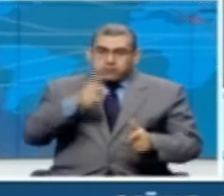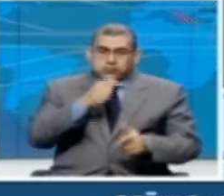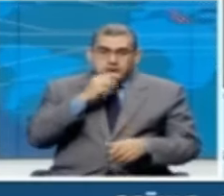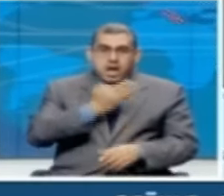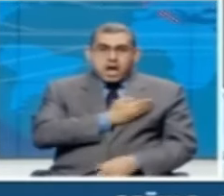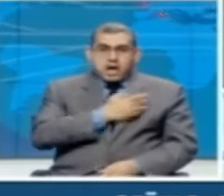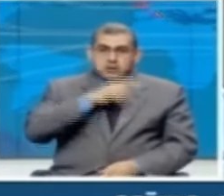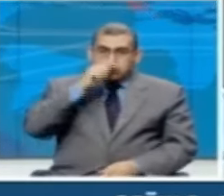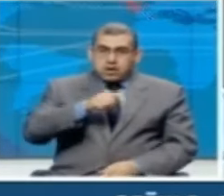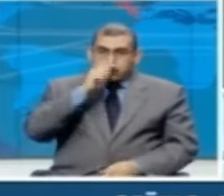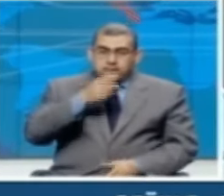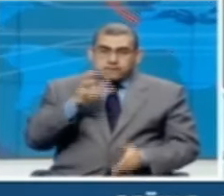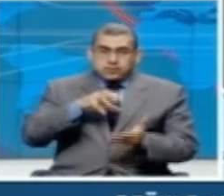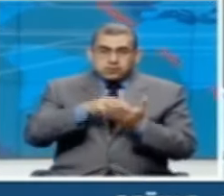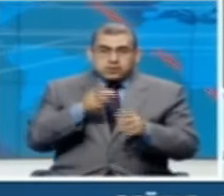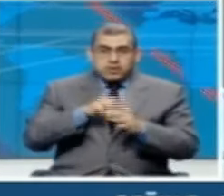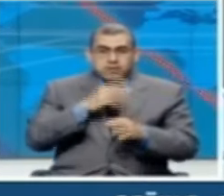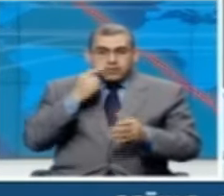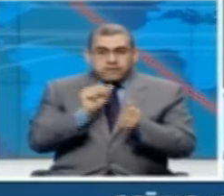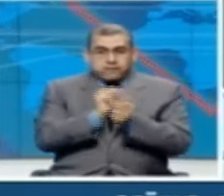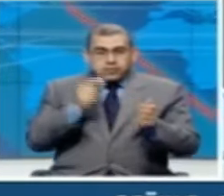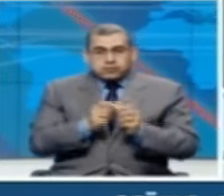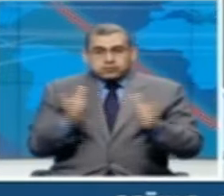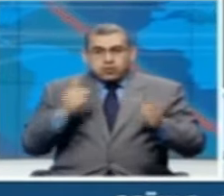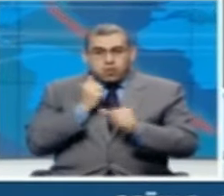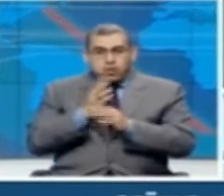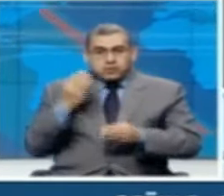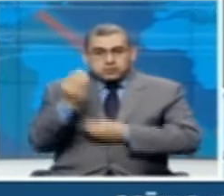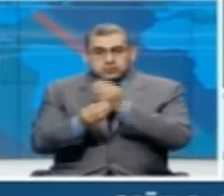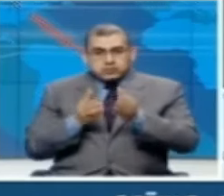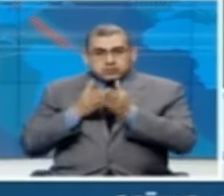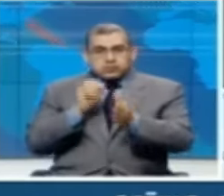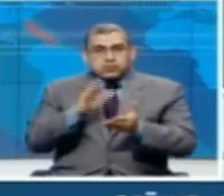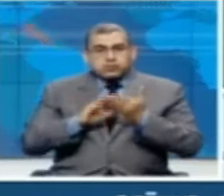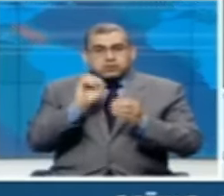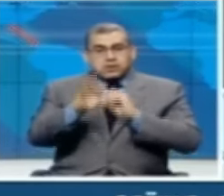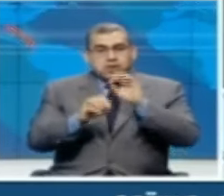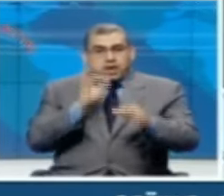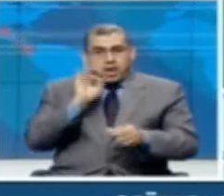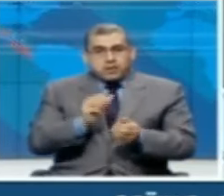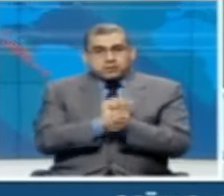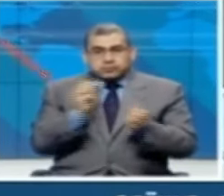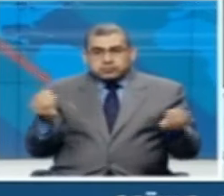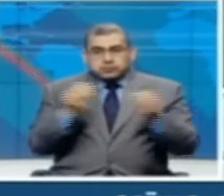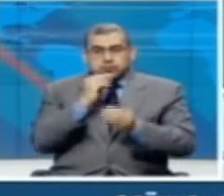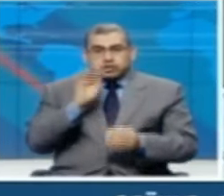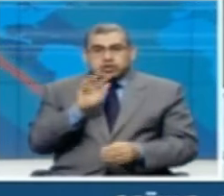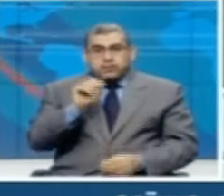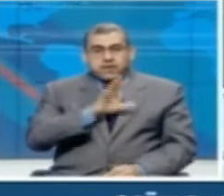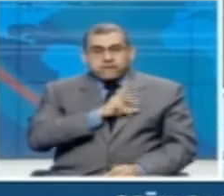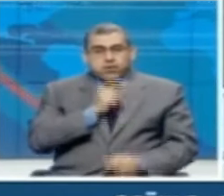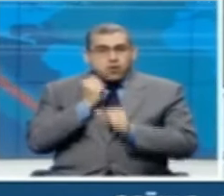غزة وفك الحصار عنه وفتح المجال أمام حد سياسي مستديم يضمن للشعب